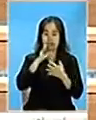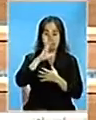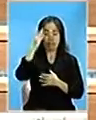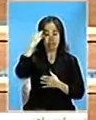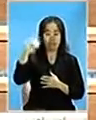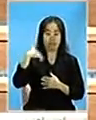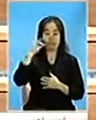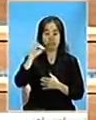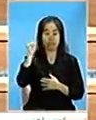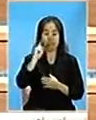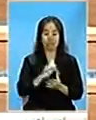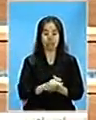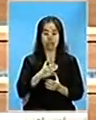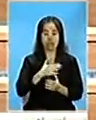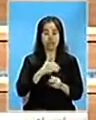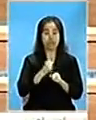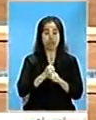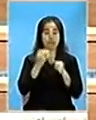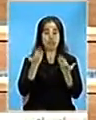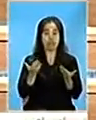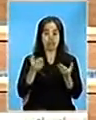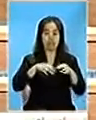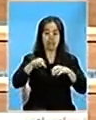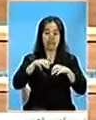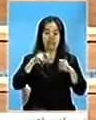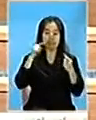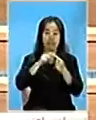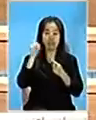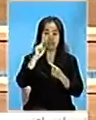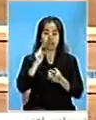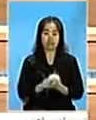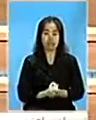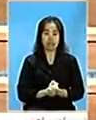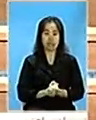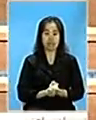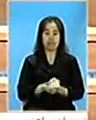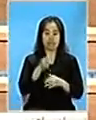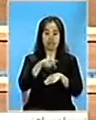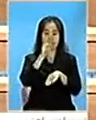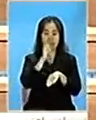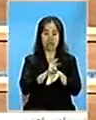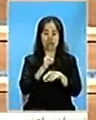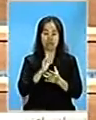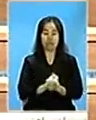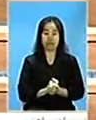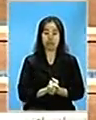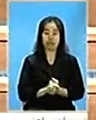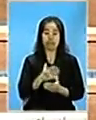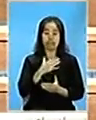ยสงสัยว่าแล้วจะดำเนินนโยบายต่างประเทศอย่างไรท่านประธานครับสภาพัฒนา